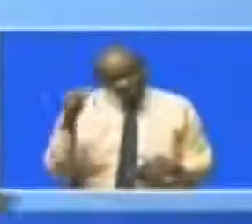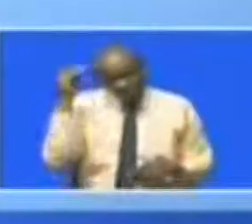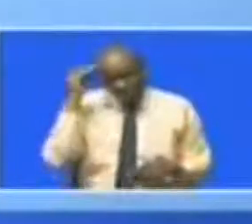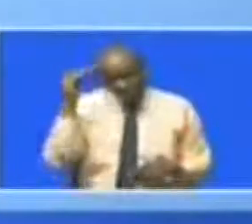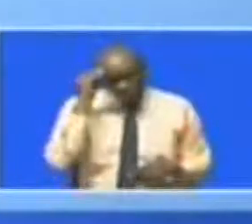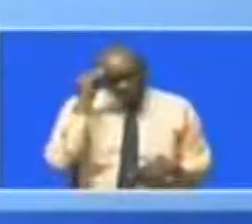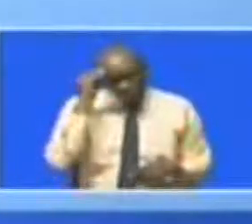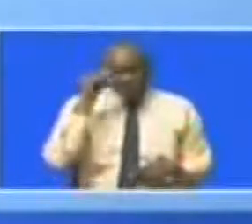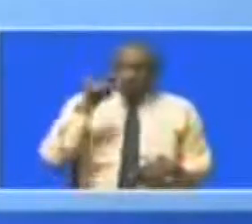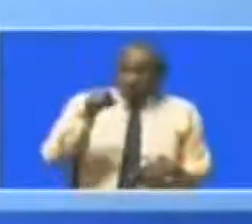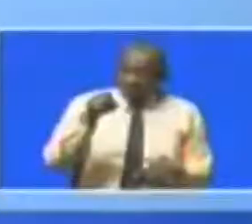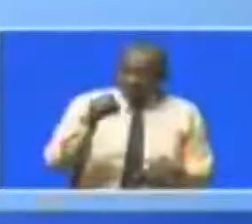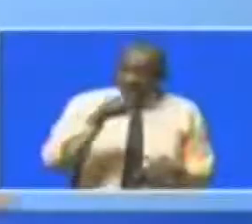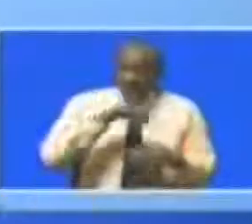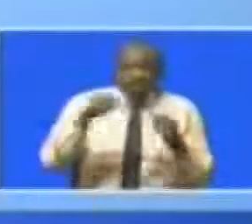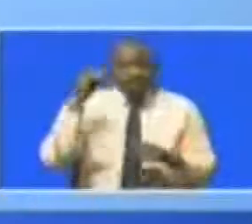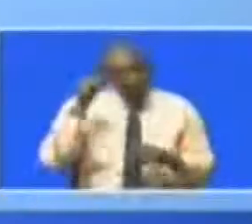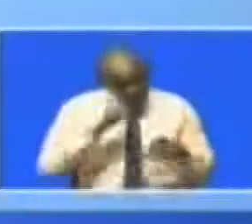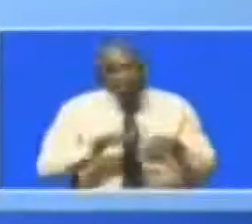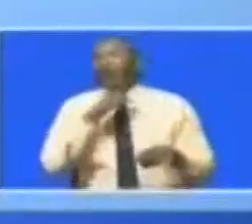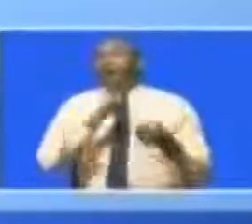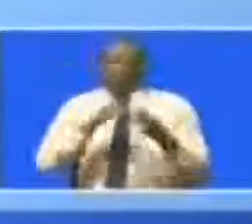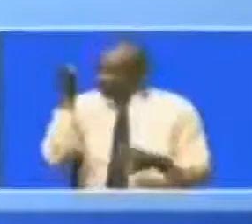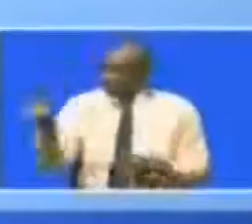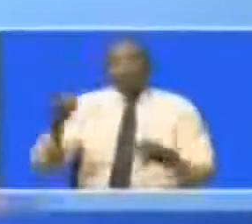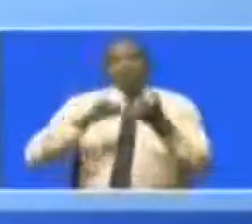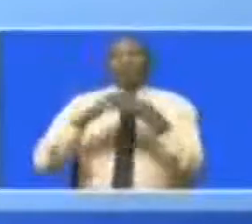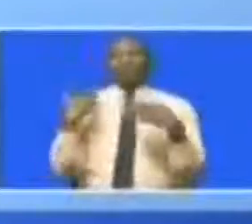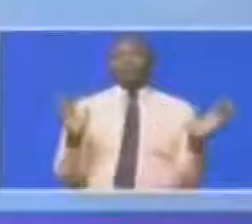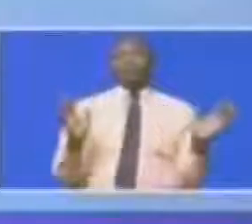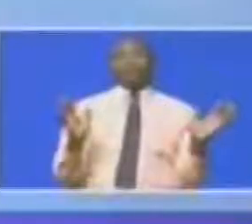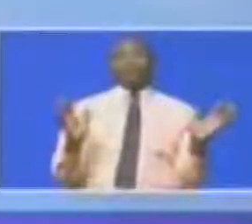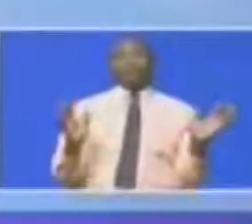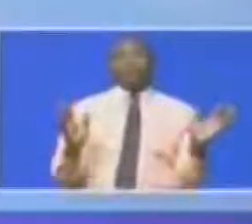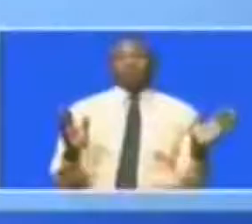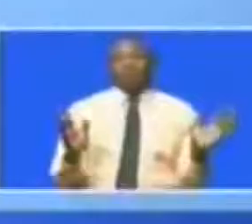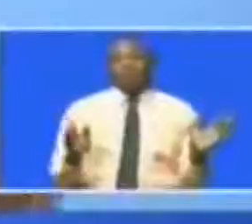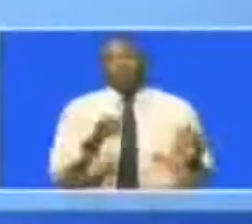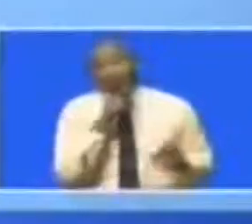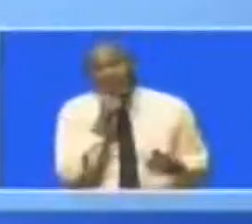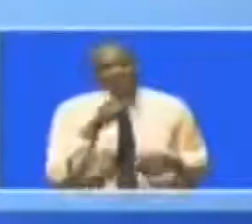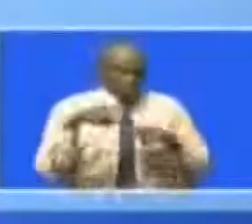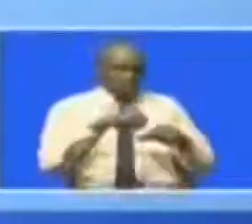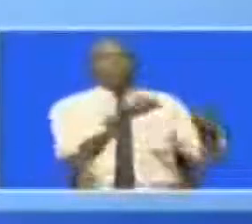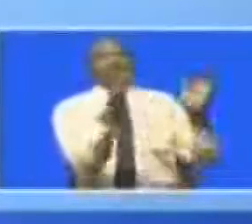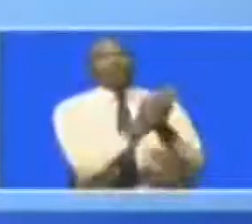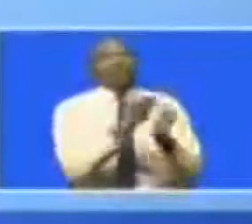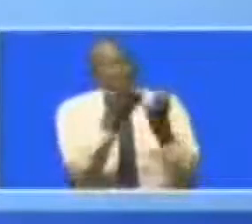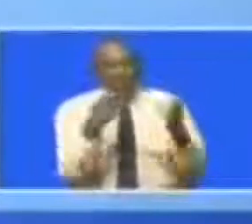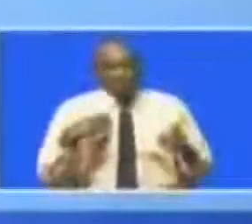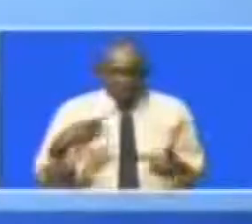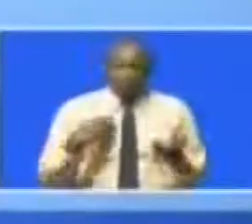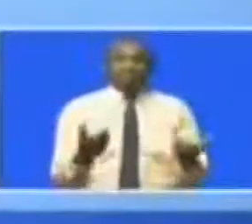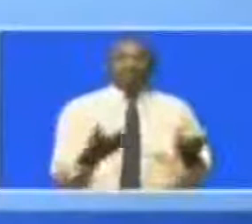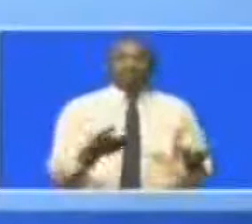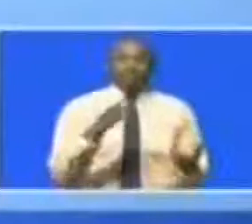kitu kinapopatikana kama bwana anapopatikana akuoe, wewe ndio utachukuliwa. Kijana anaweza kuwa moran, na hilo ni